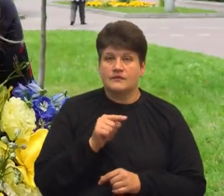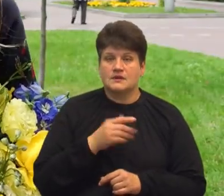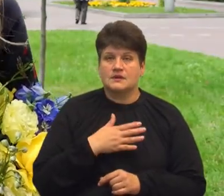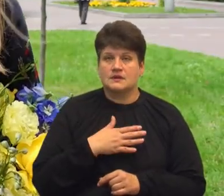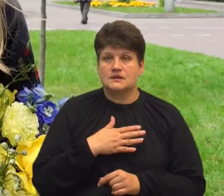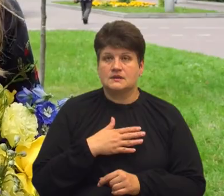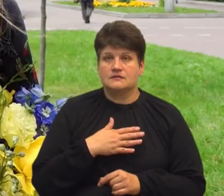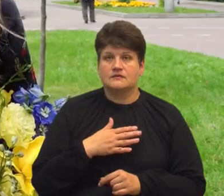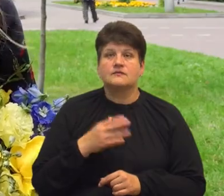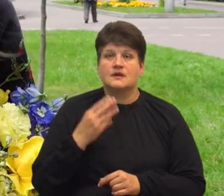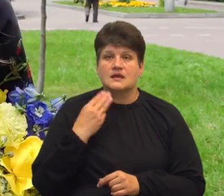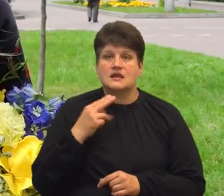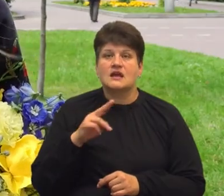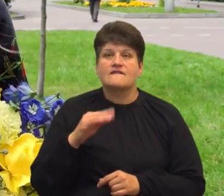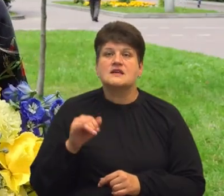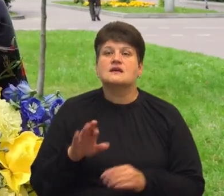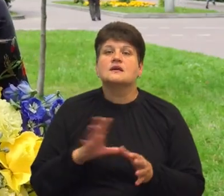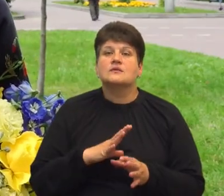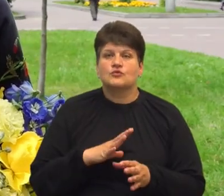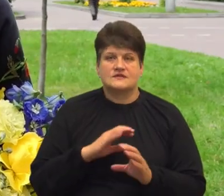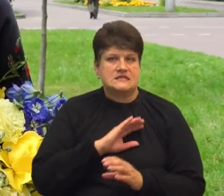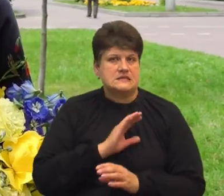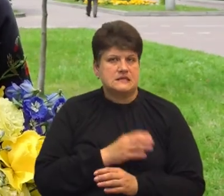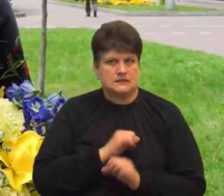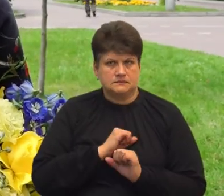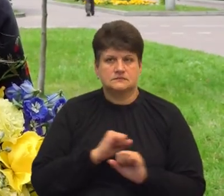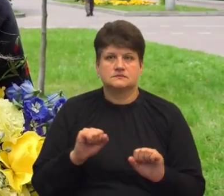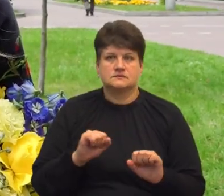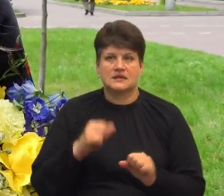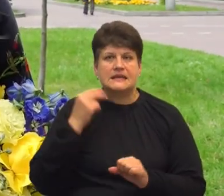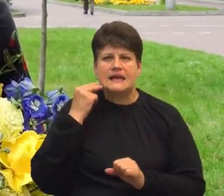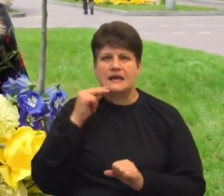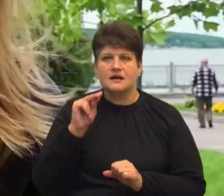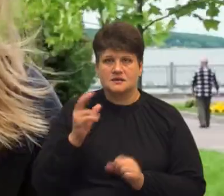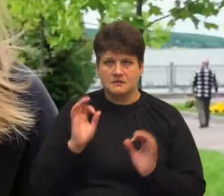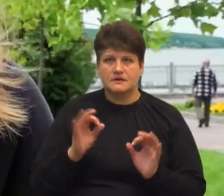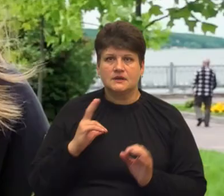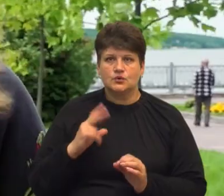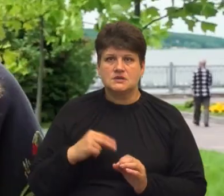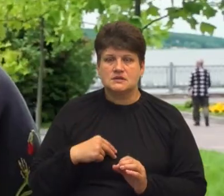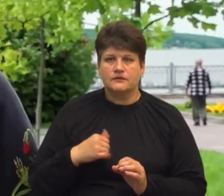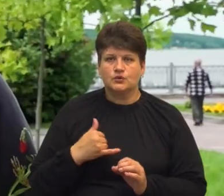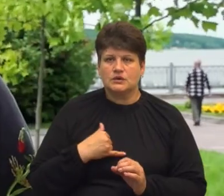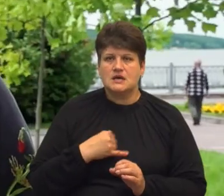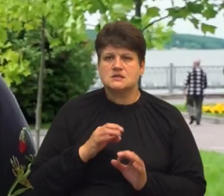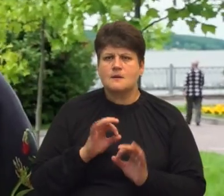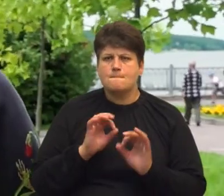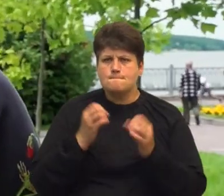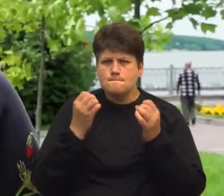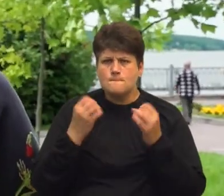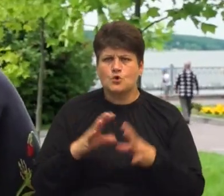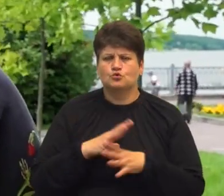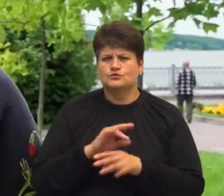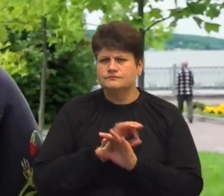донечка був синій мощний найкращий він у нас просто був найкращий На жаль